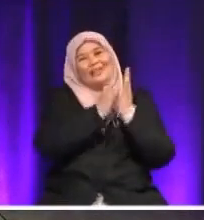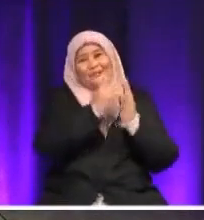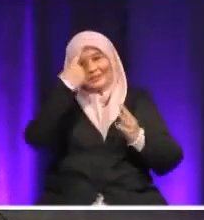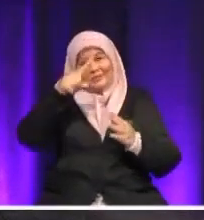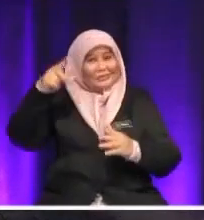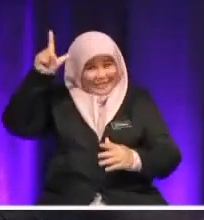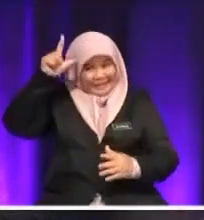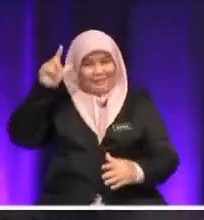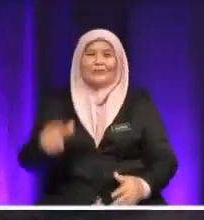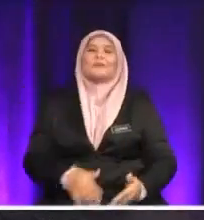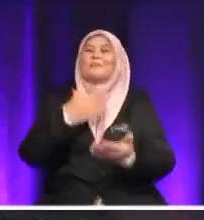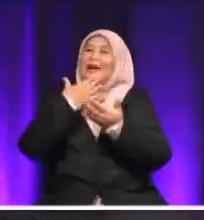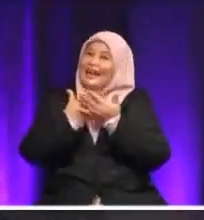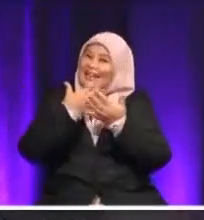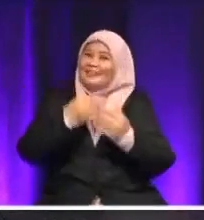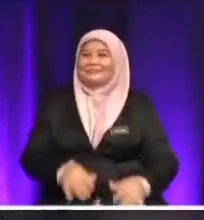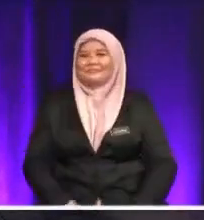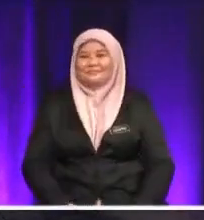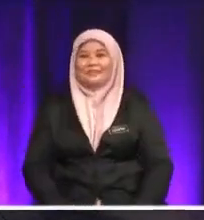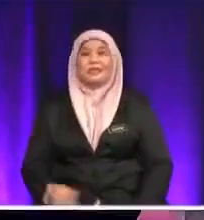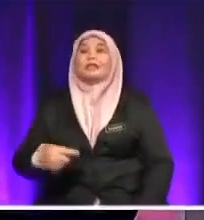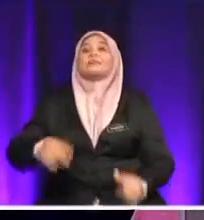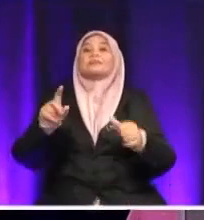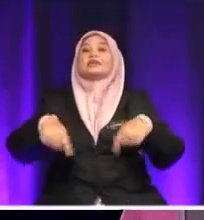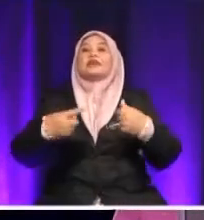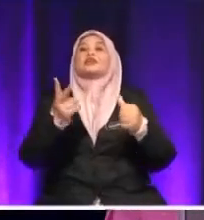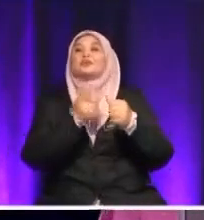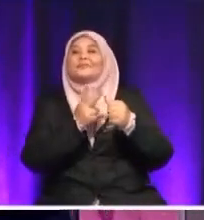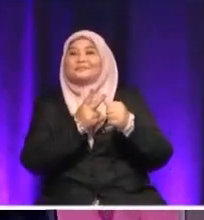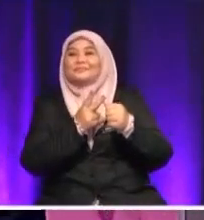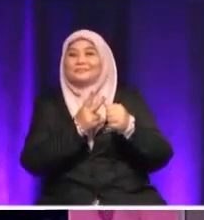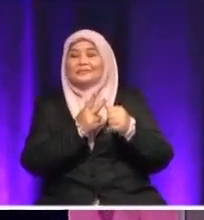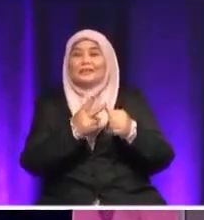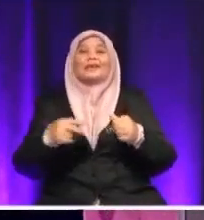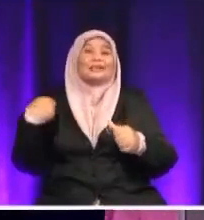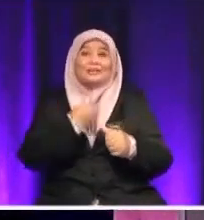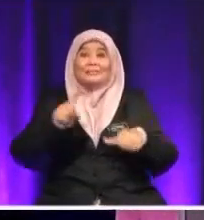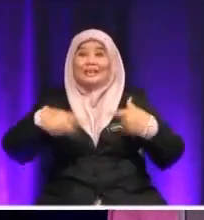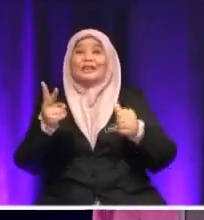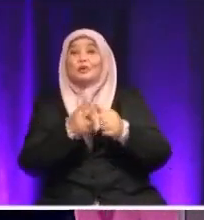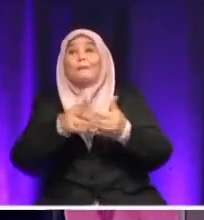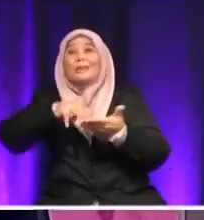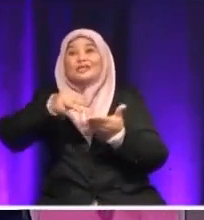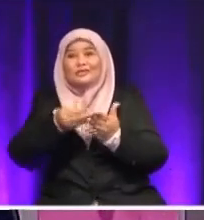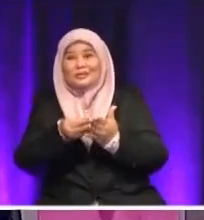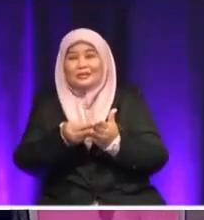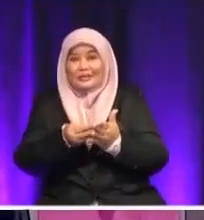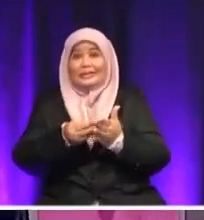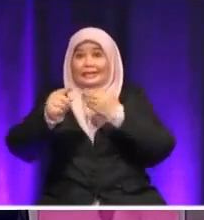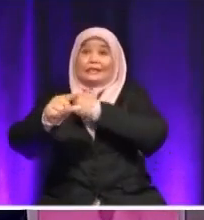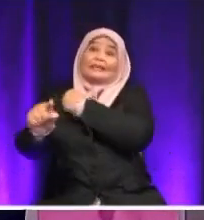Ya, hebat. Okey. Ya. Kita nak pergi yang kedua pula. Okey Ustaz, boleh? Okey, kita nak pergi yang kedua, iaitu maksud